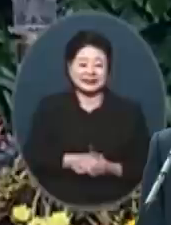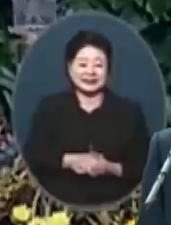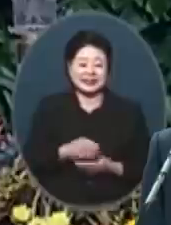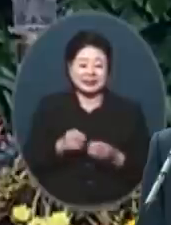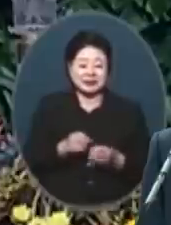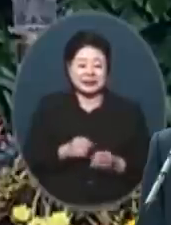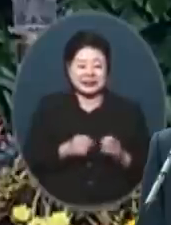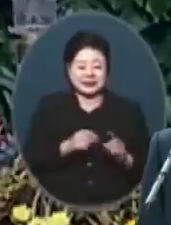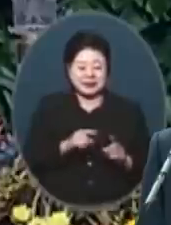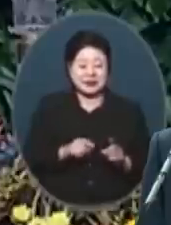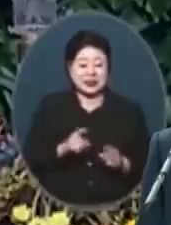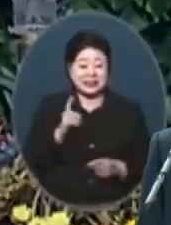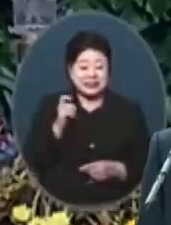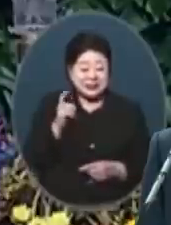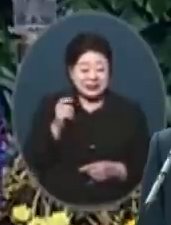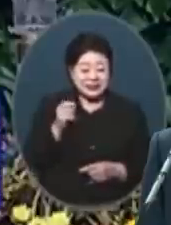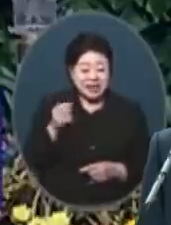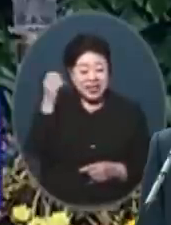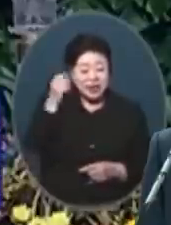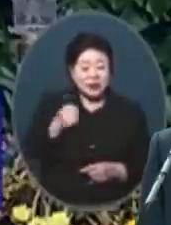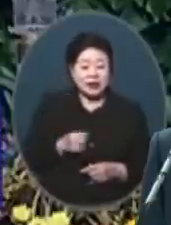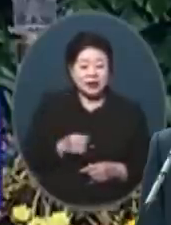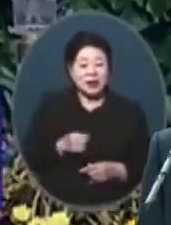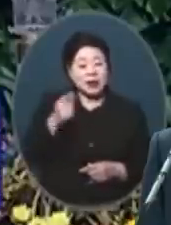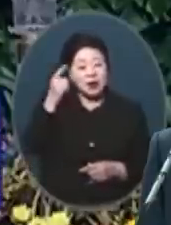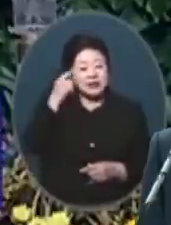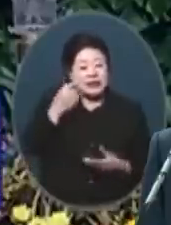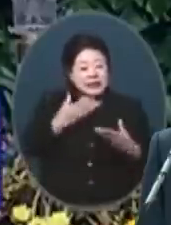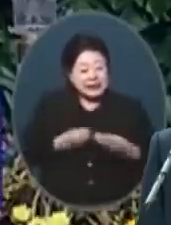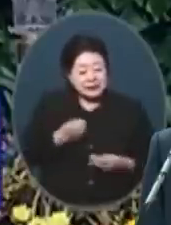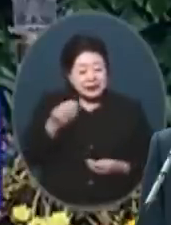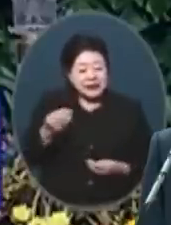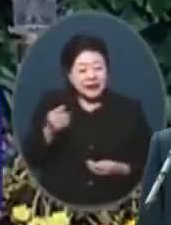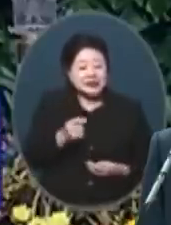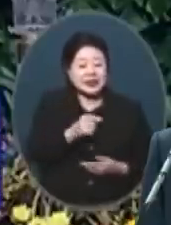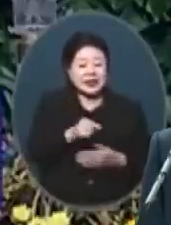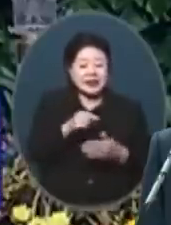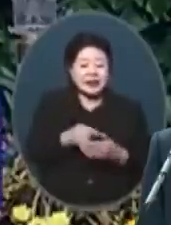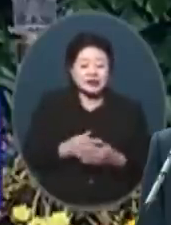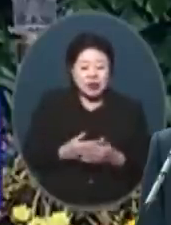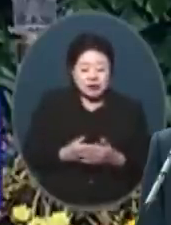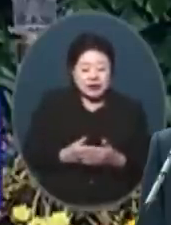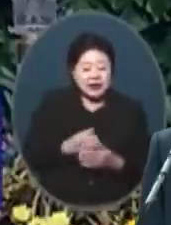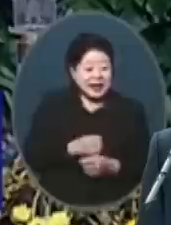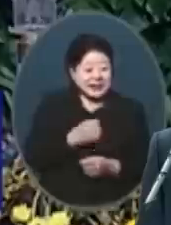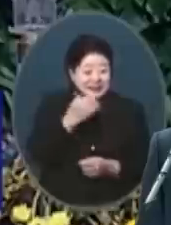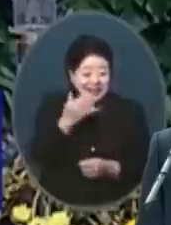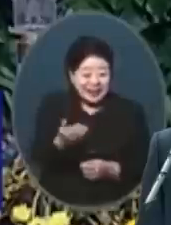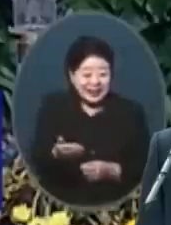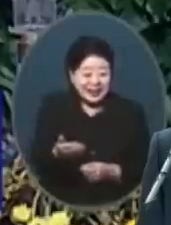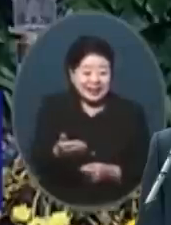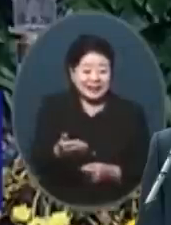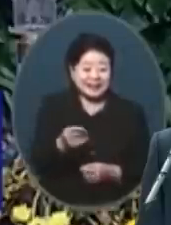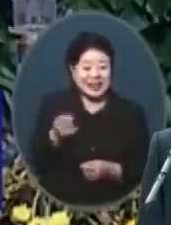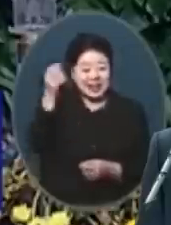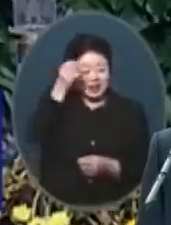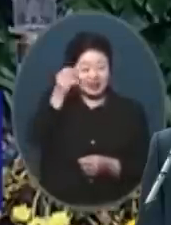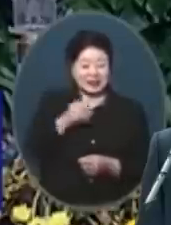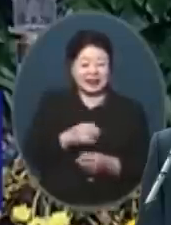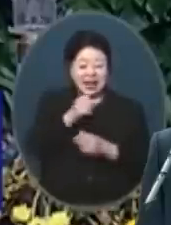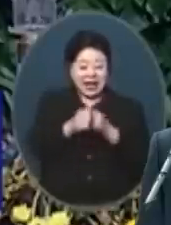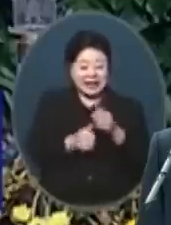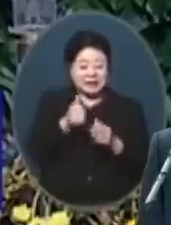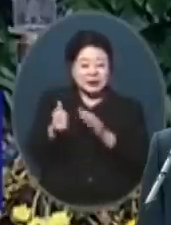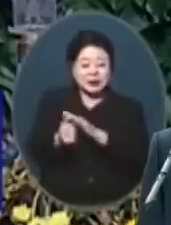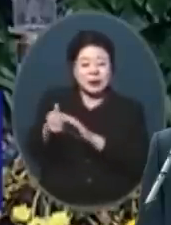시편 42편 11절에 내 영혼아 내가 어찌하여 낙심하며 어찌하여 내 속에서 불안해하는가. 너는